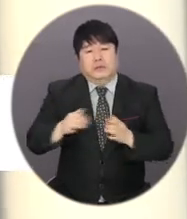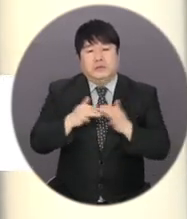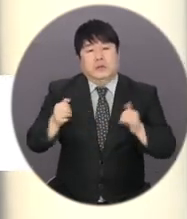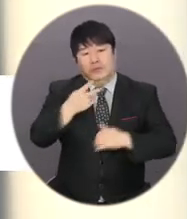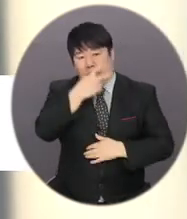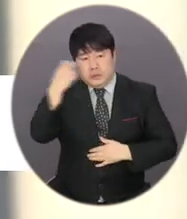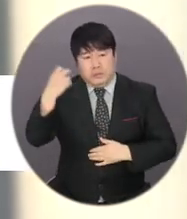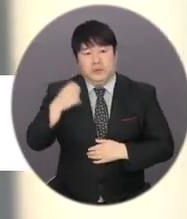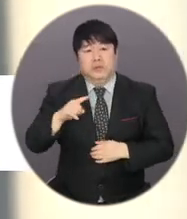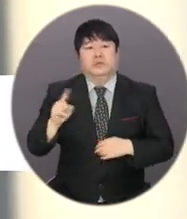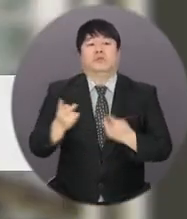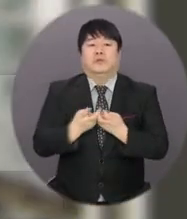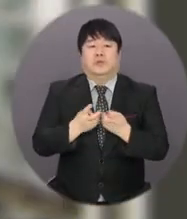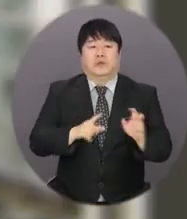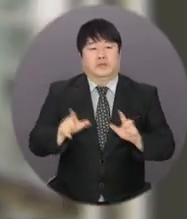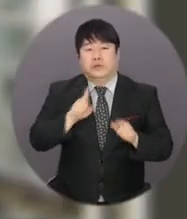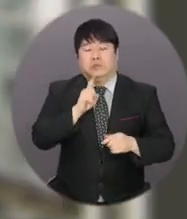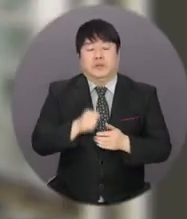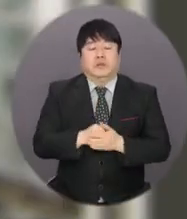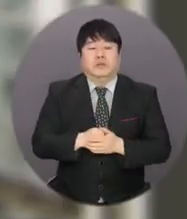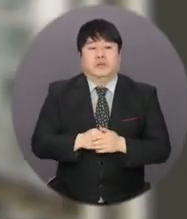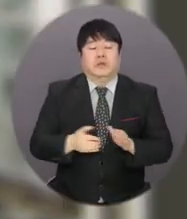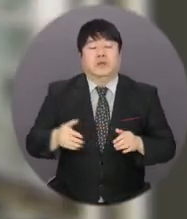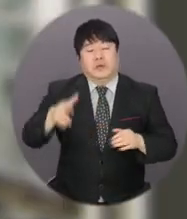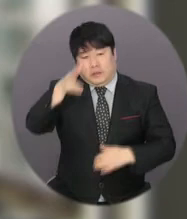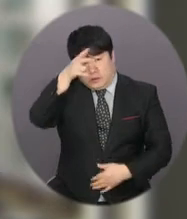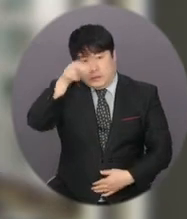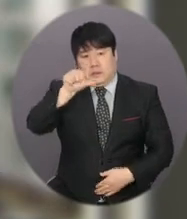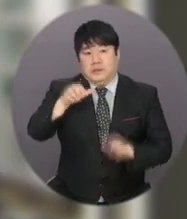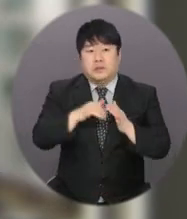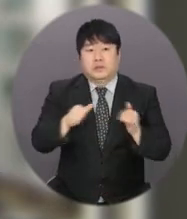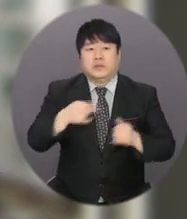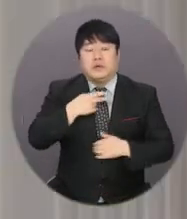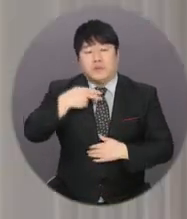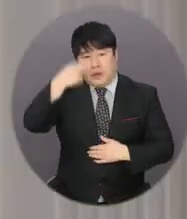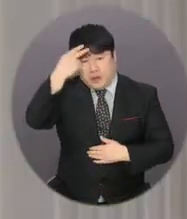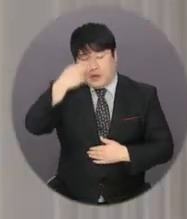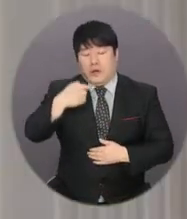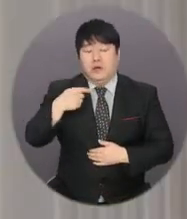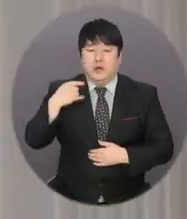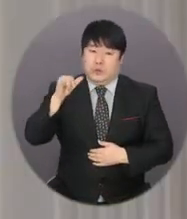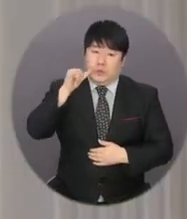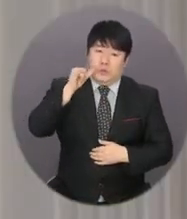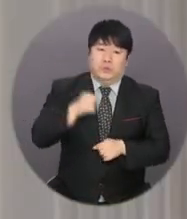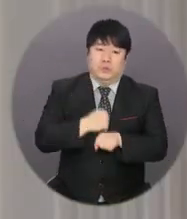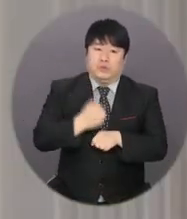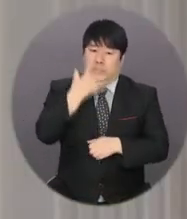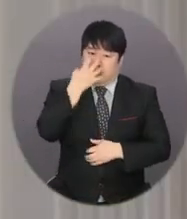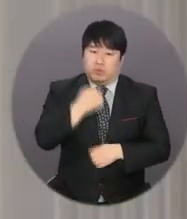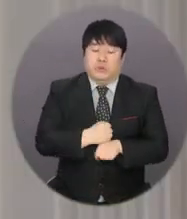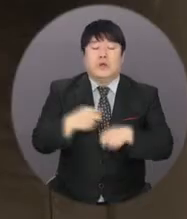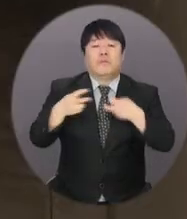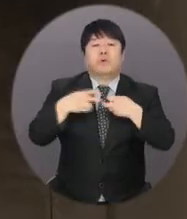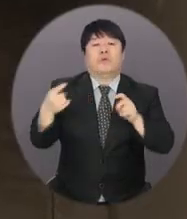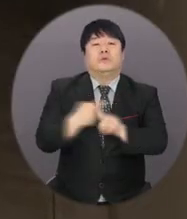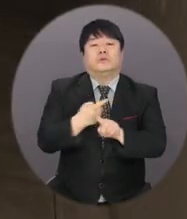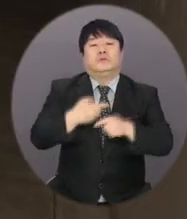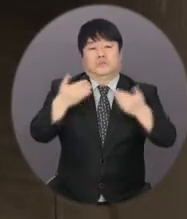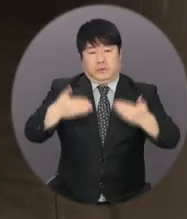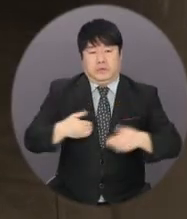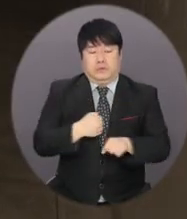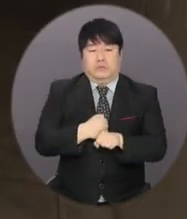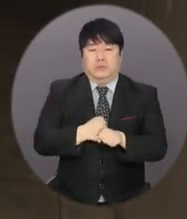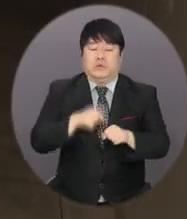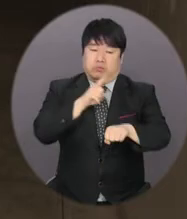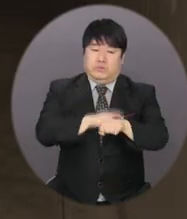어떻게 사냐고 맨날 뭐라 했어. 경찰은 A씨가 알코올 중독과 우울증으로 병원 치료를 받아온 사실을 확인하고